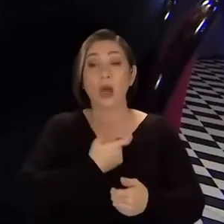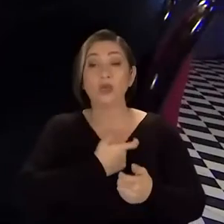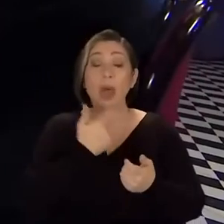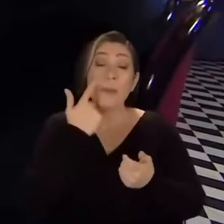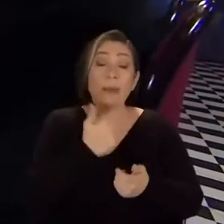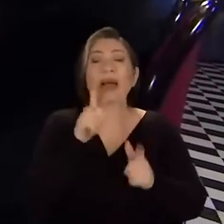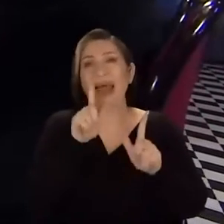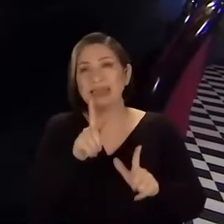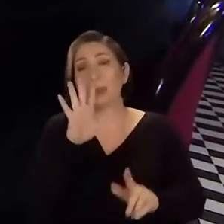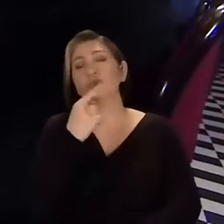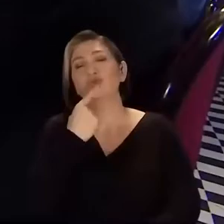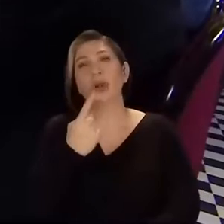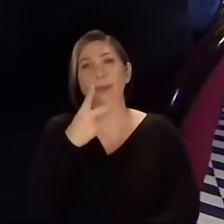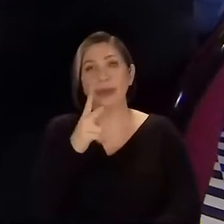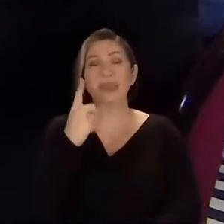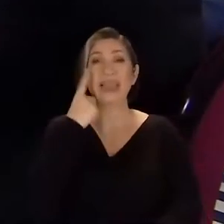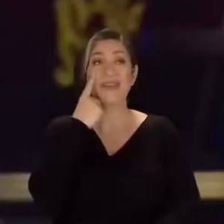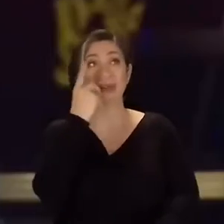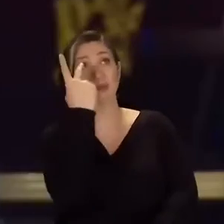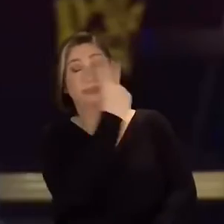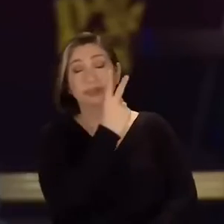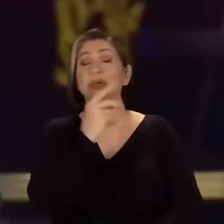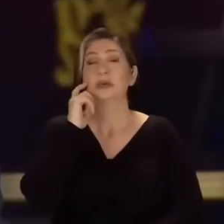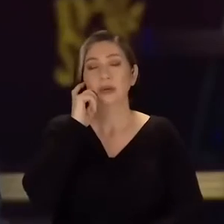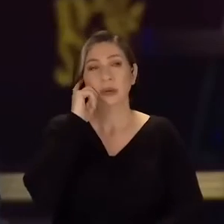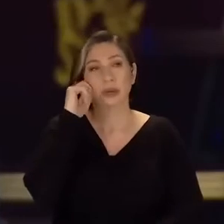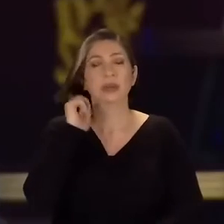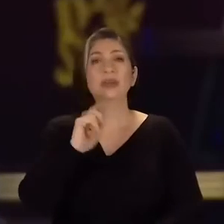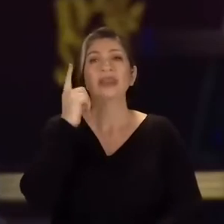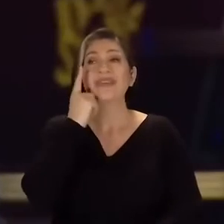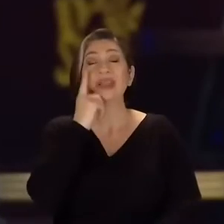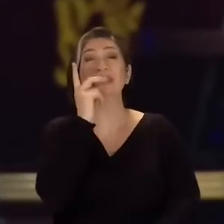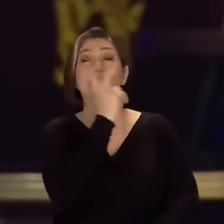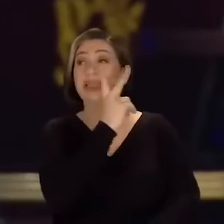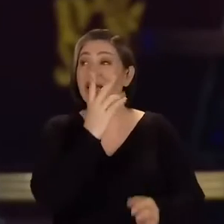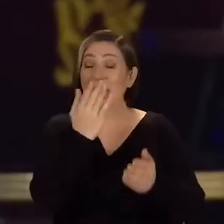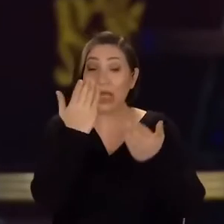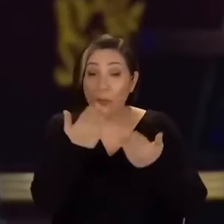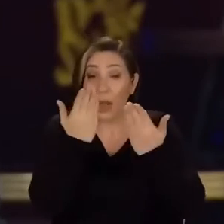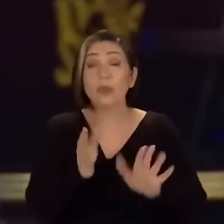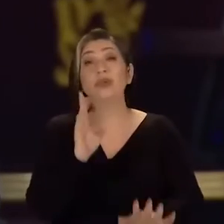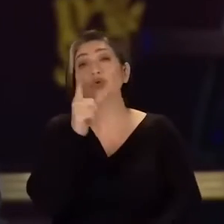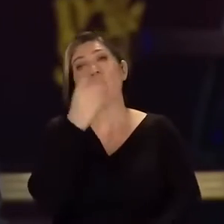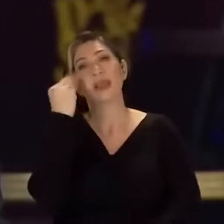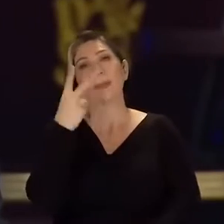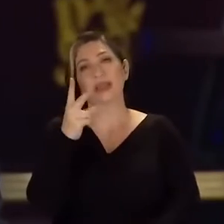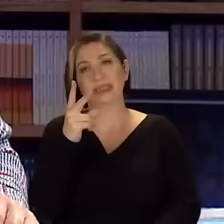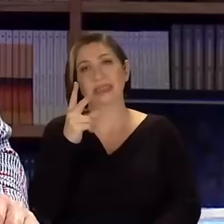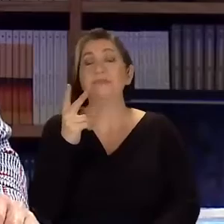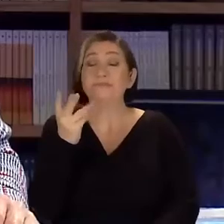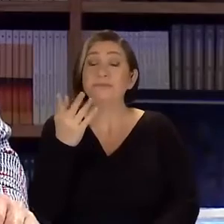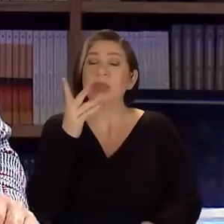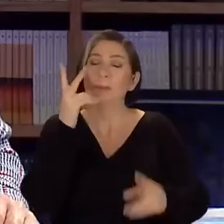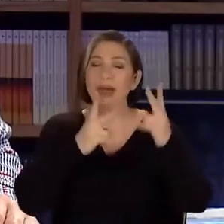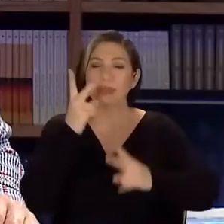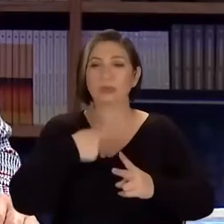değerlendirmek lazım. Ama şunu söyleyebilirim ki devlet açısından, şimdi devletin bazı ana fonksiyonları açısından kabul edilip edilmediğini şöyle anlayabiliriz. Ne yazık ki